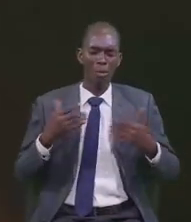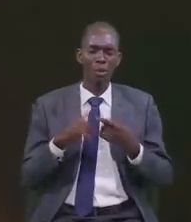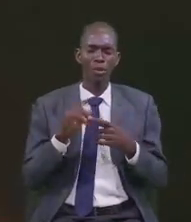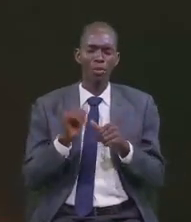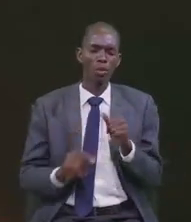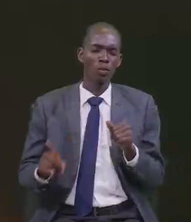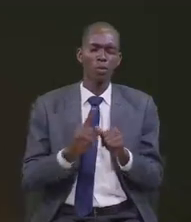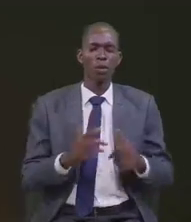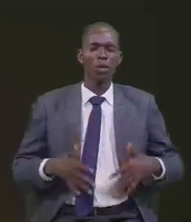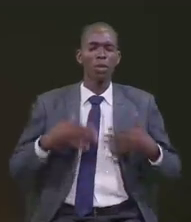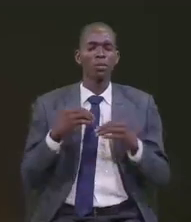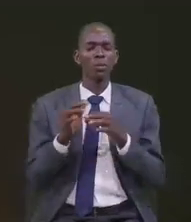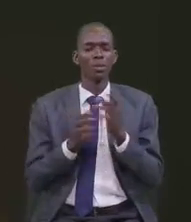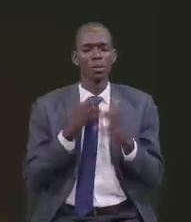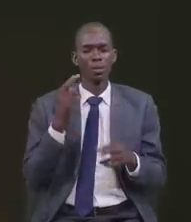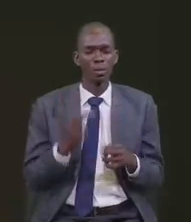à toute vie.